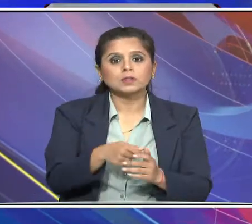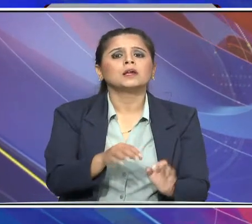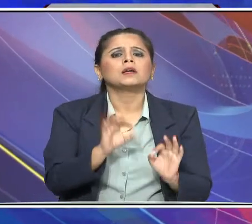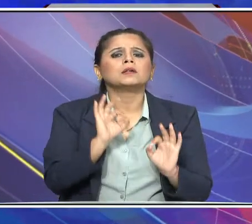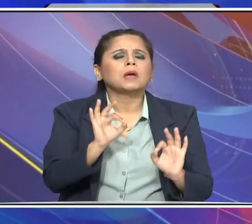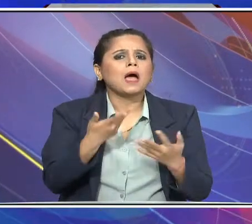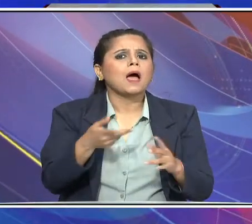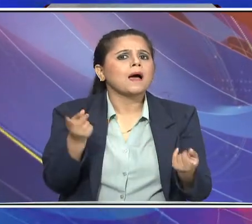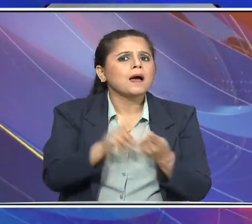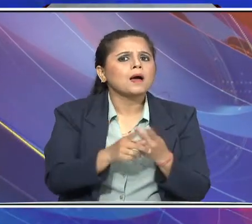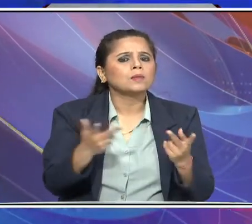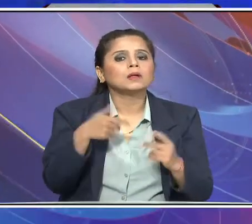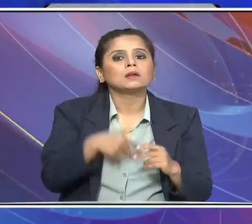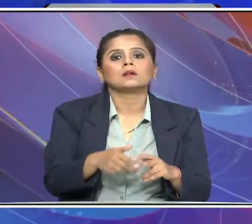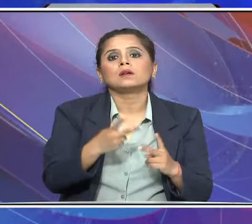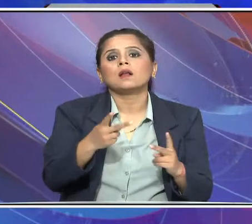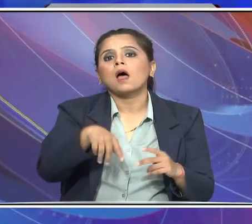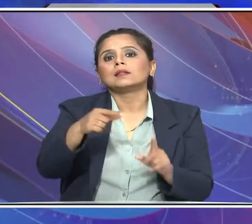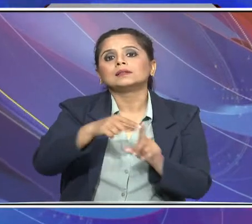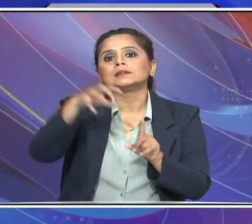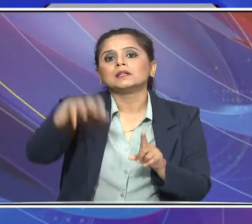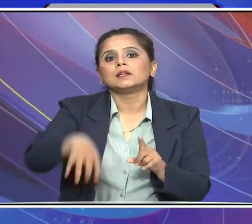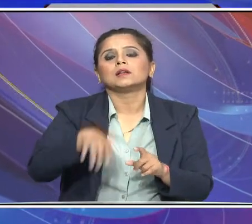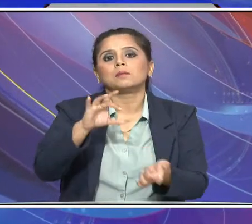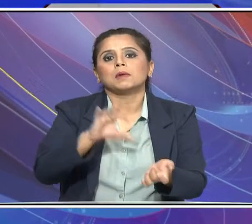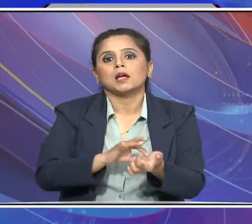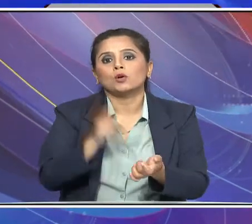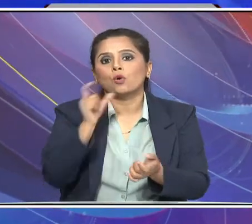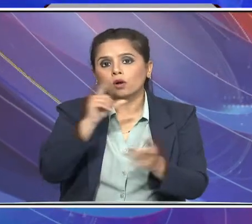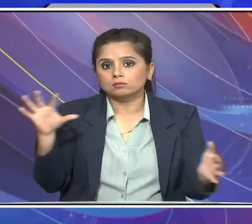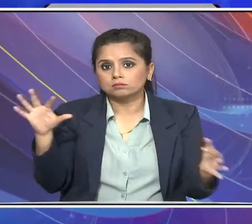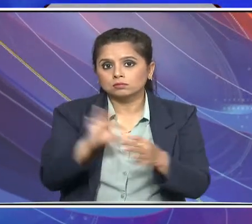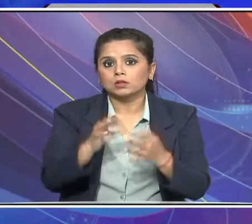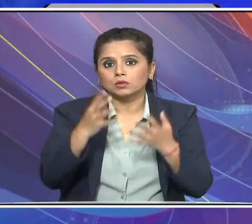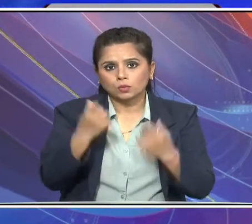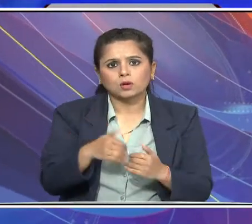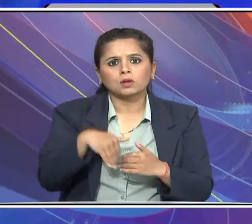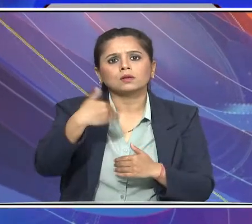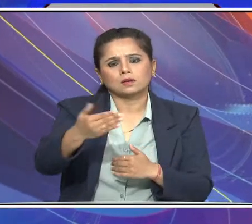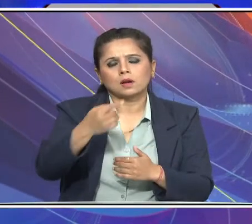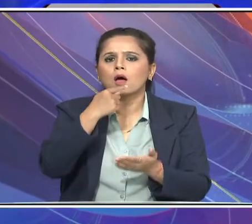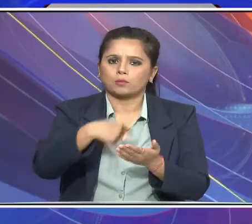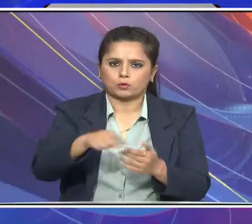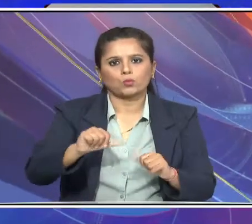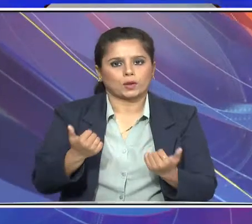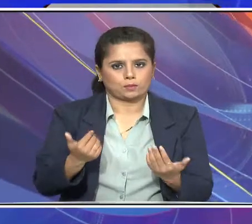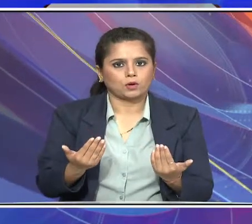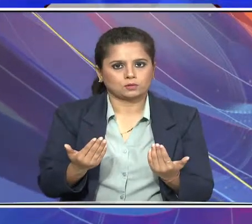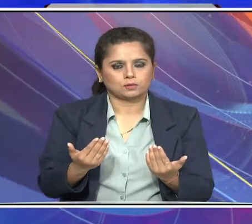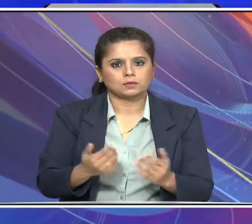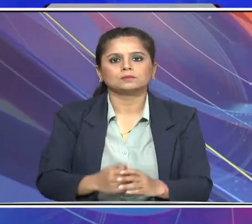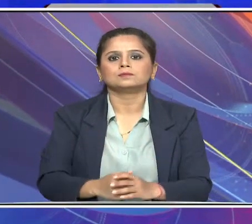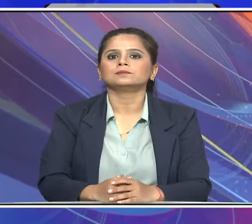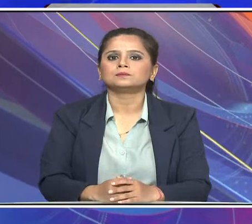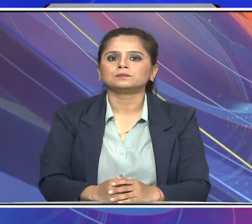में उसको दूसरे जिला की मेडिकल कॉलेज के साथ जोड़ना चाहेंगे तो उसको अनुमति देंगे